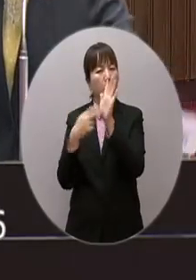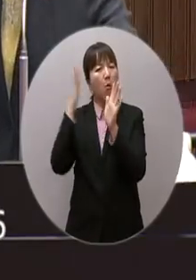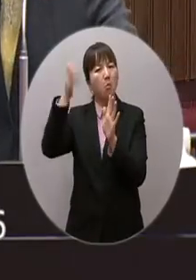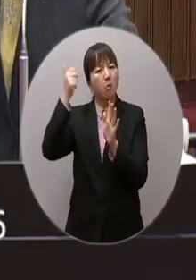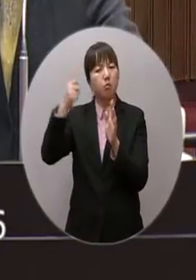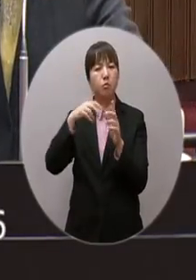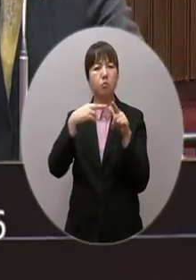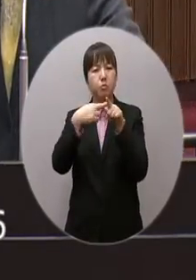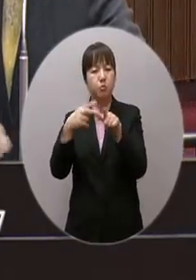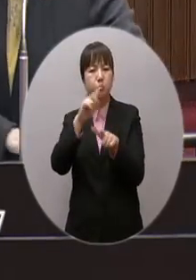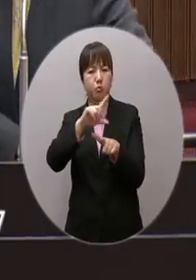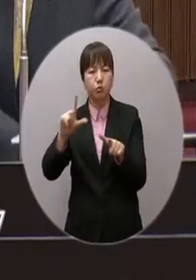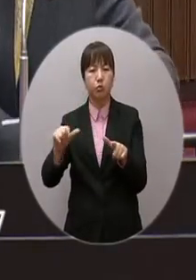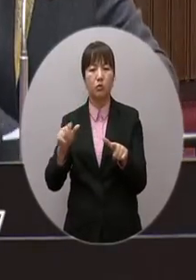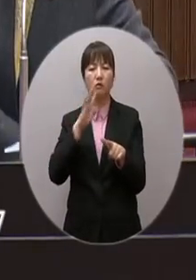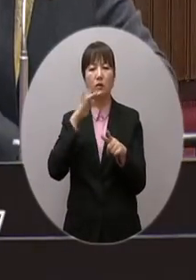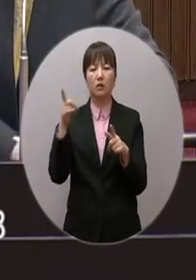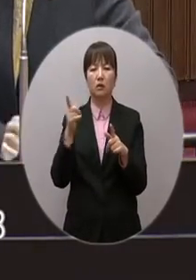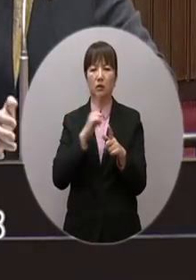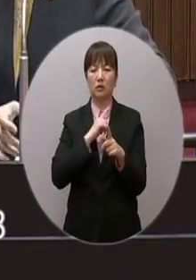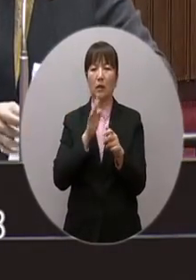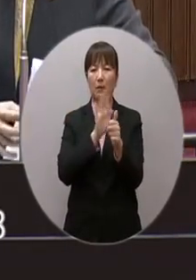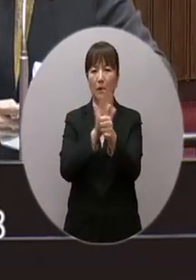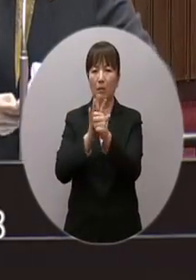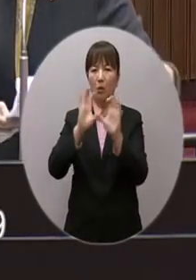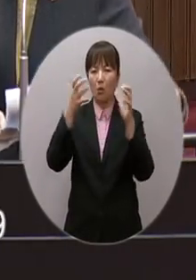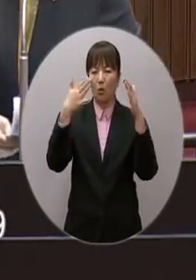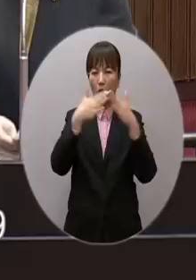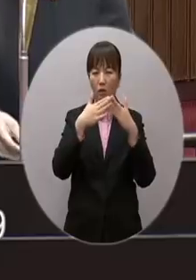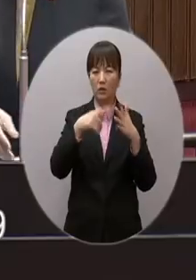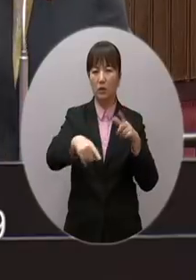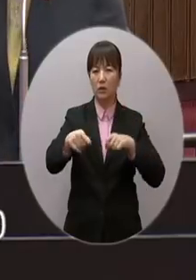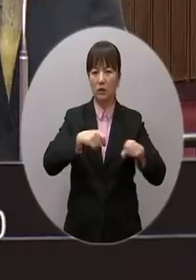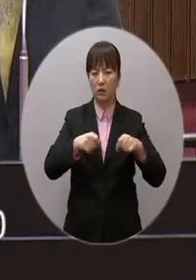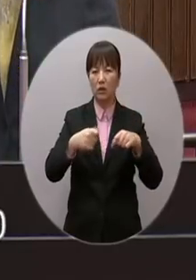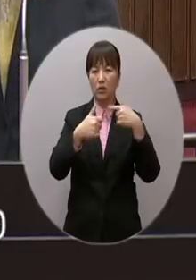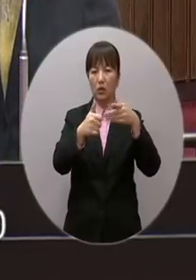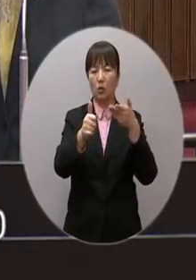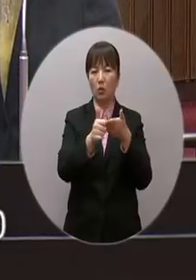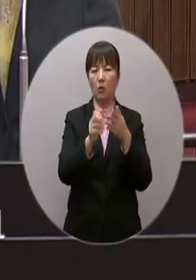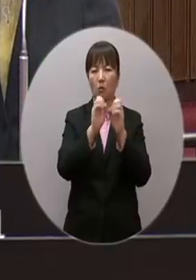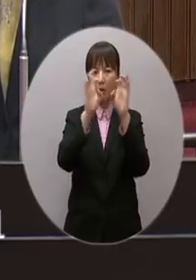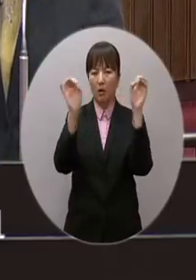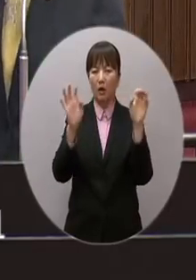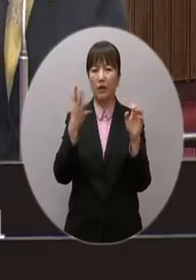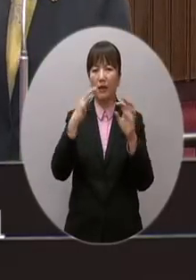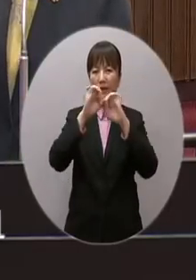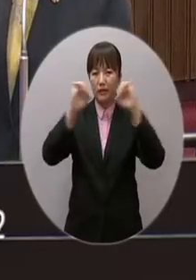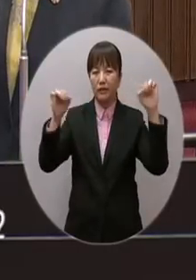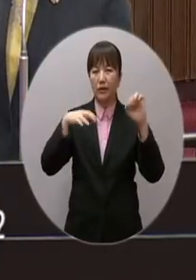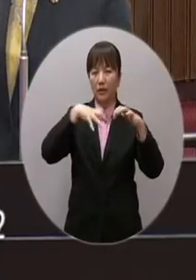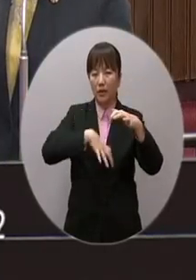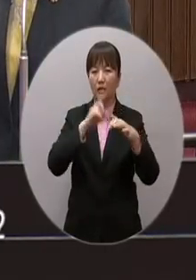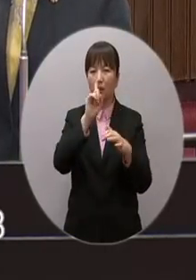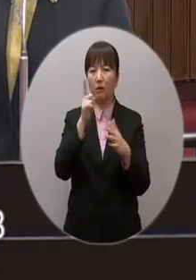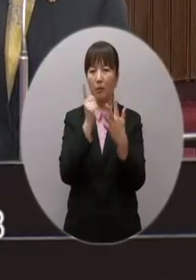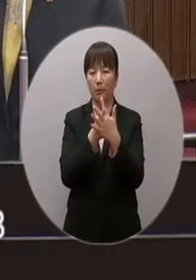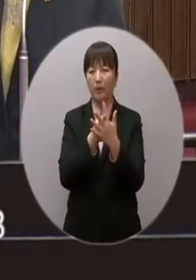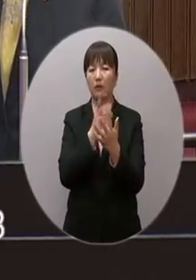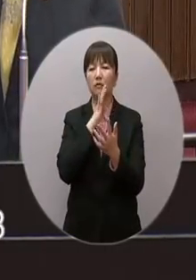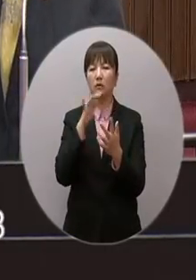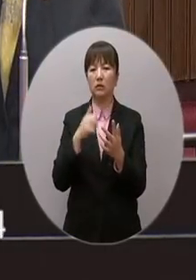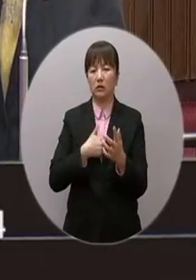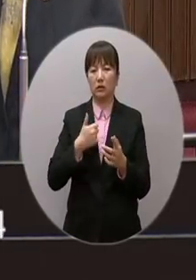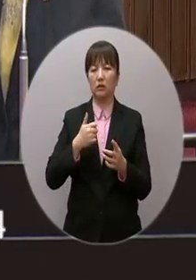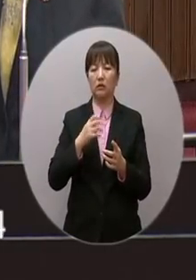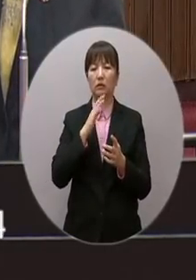西，包装在他想要帮忙国家做这些政策或教育宣导，可是其实他们真正的